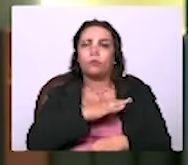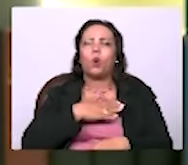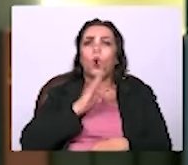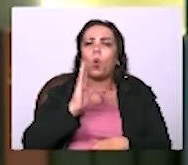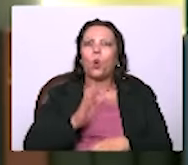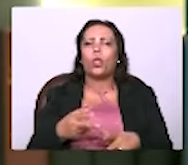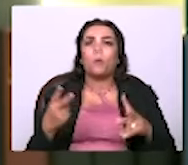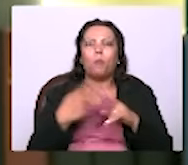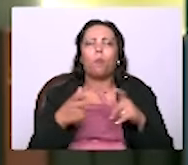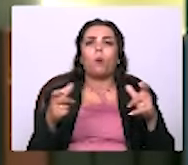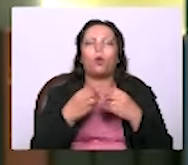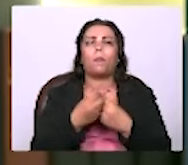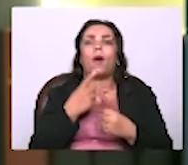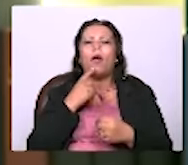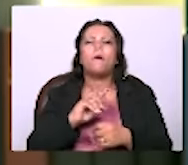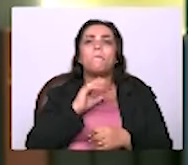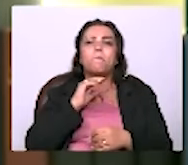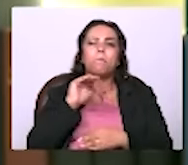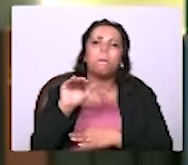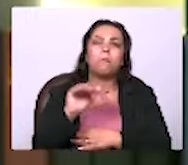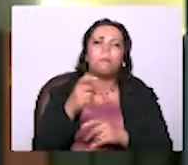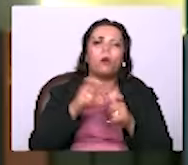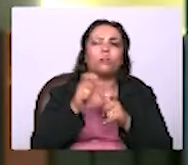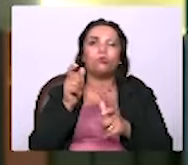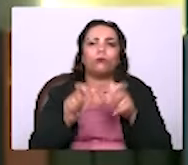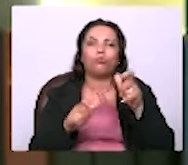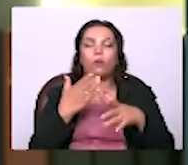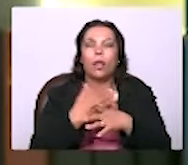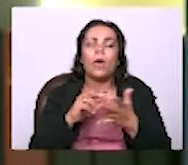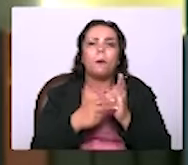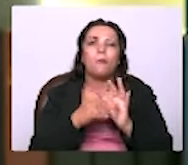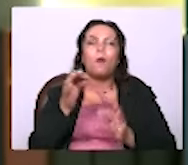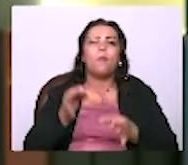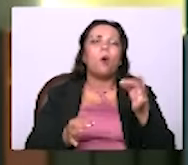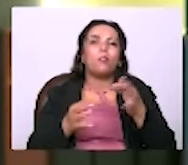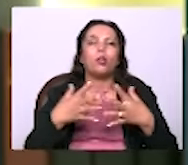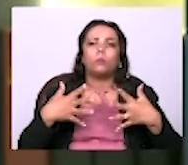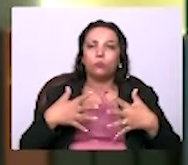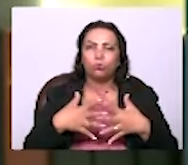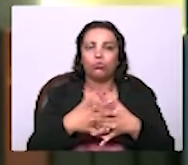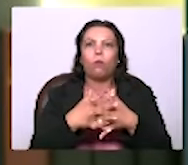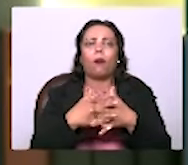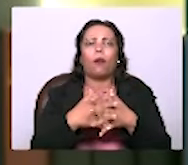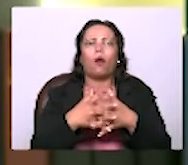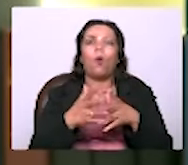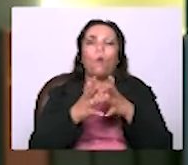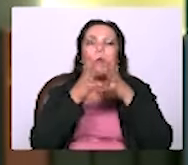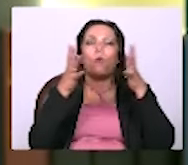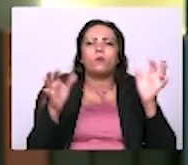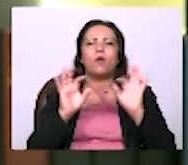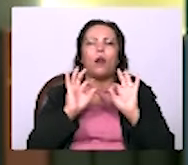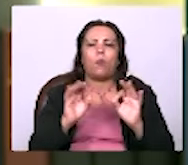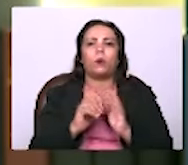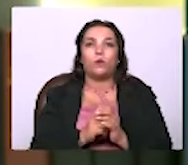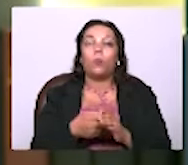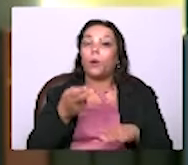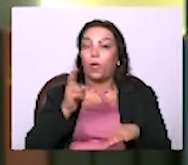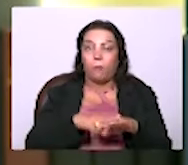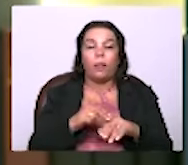المج المجتمع المدني ان هو يعبا المواطنين وايضا يحقق معدلات مشاركه واسعه جدا